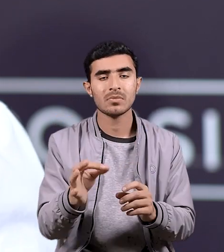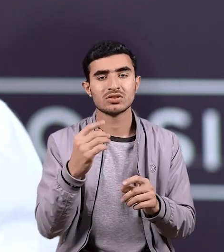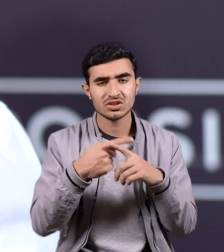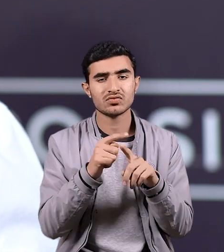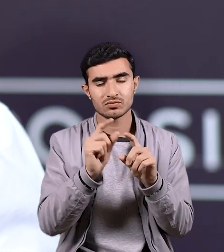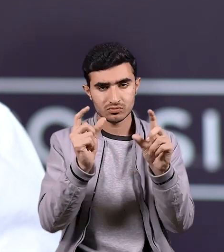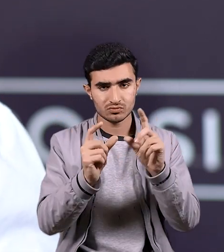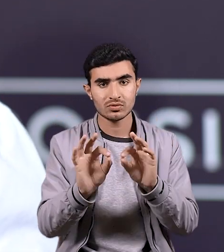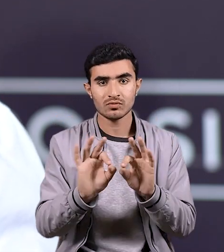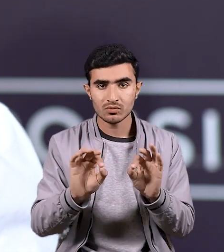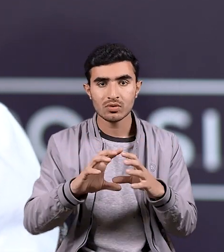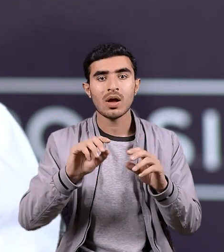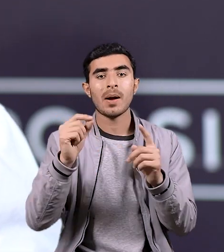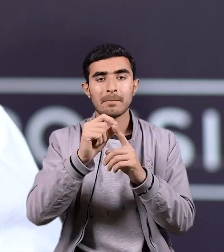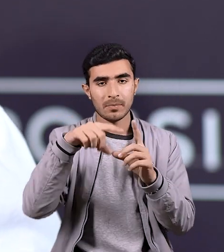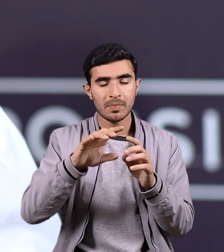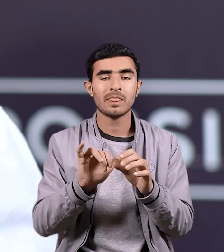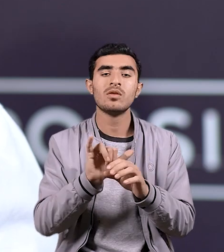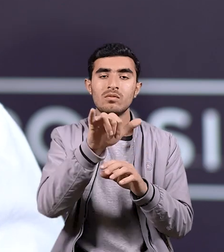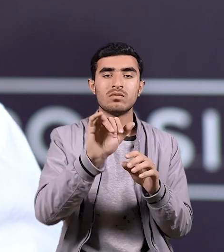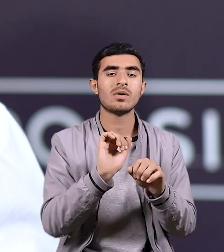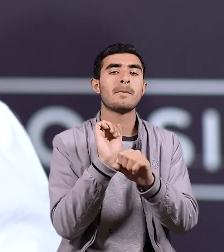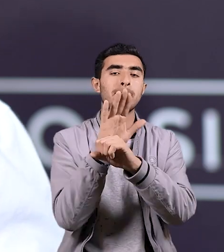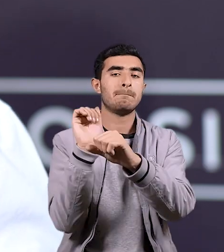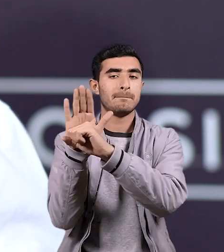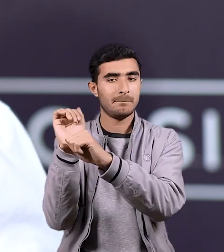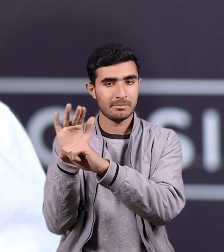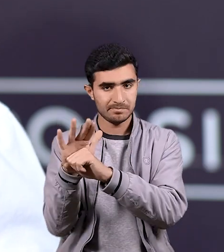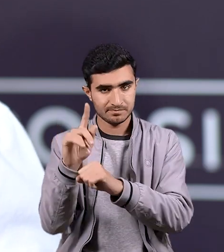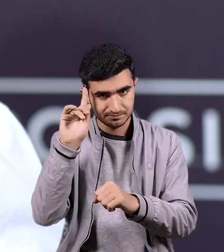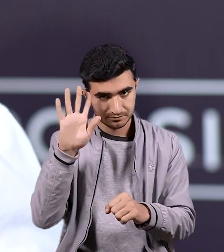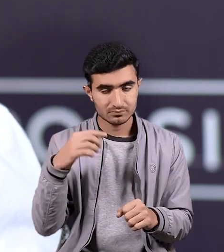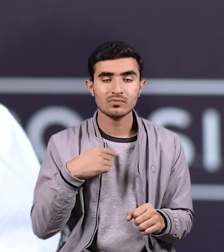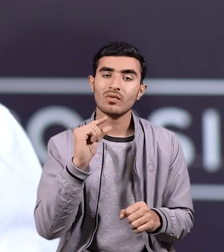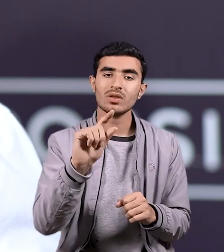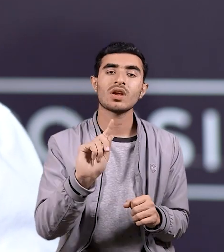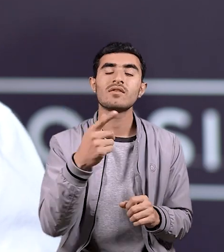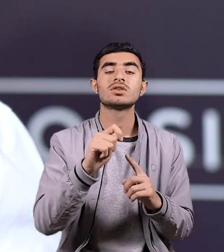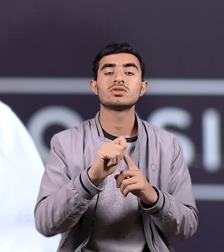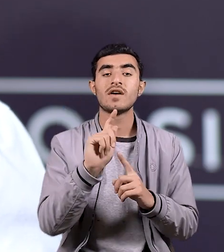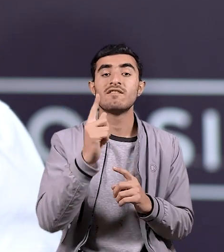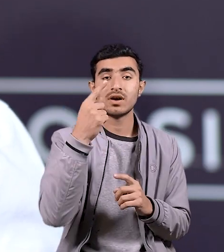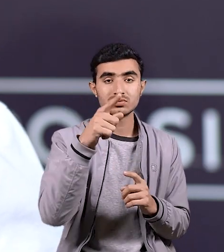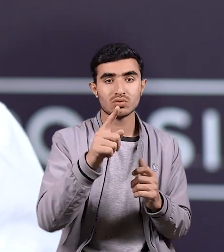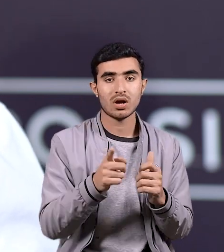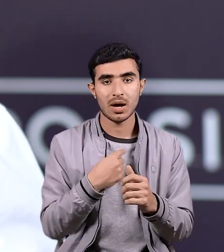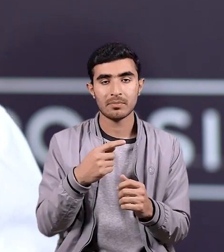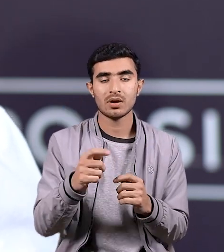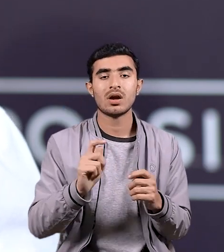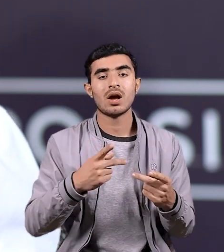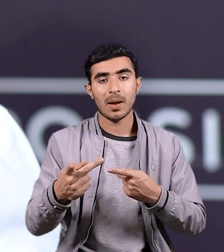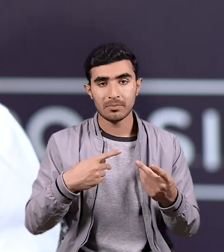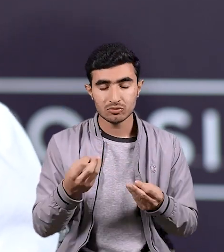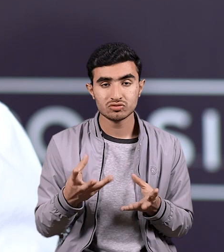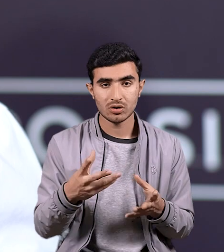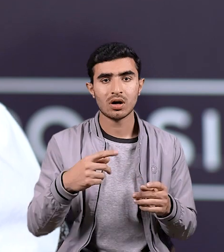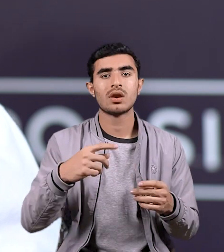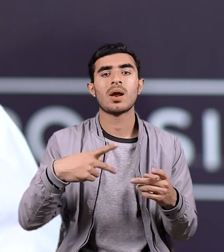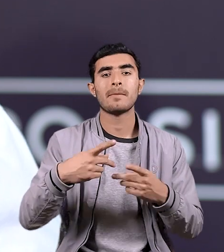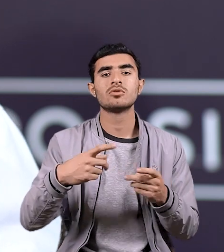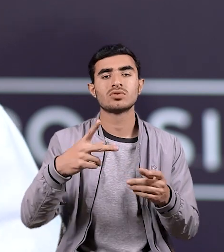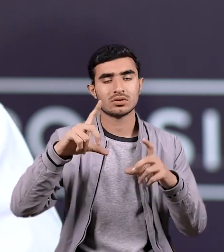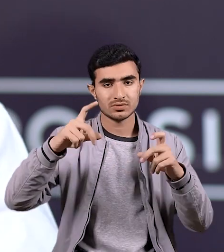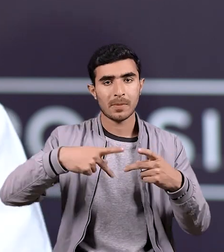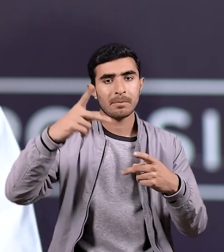है, और फिर वो चीज़ें हम बाहर भेज सकते हैं। तो पहले तो मैं रिकमेंड करूँगा कि वो ख़वातीन पहले लोकल डोमेस्टिक ई कॉमर्स करें। अब